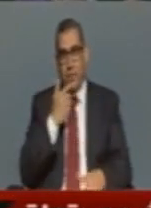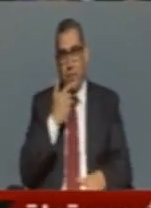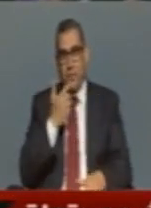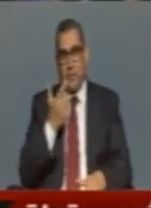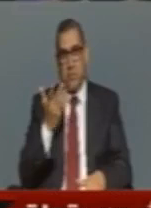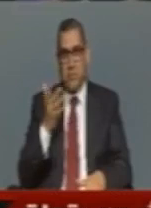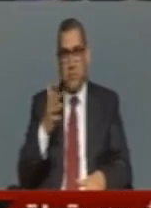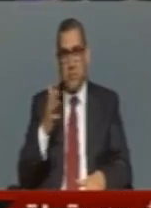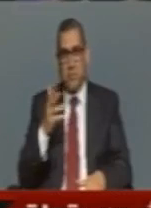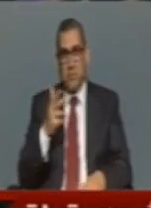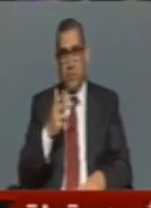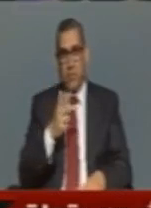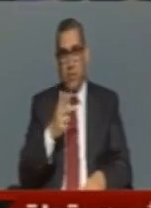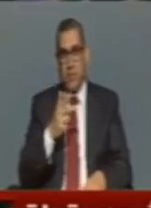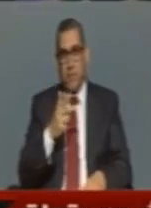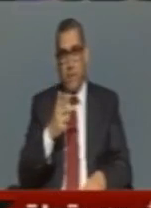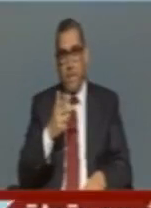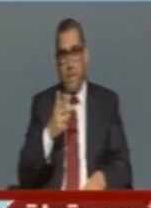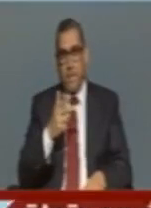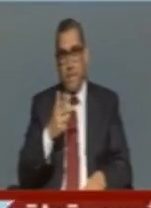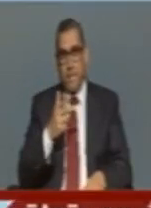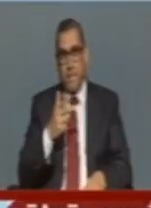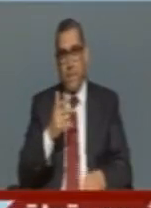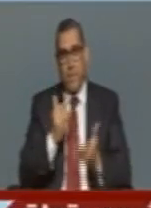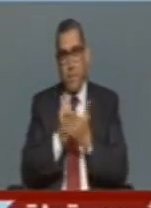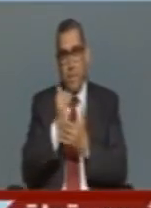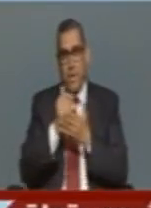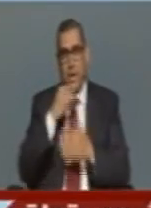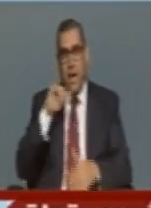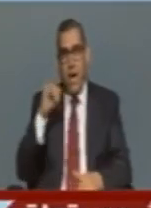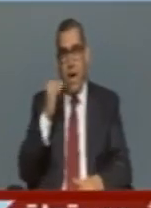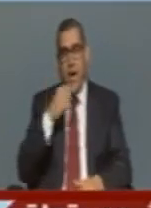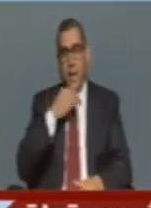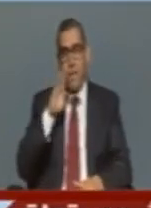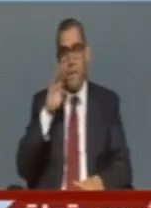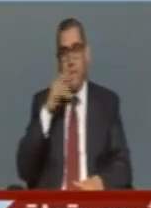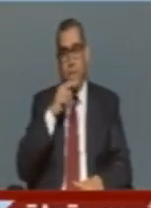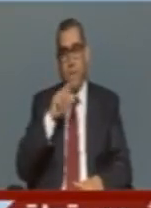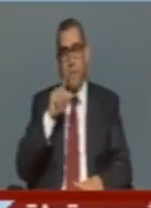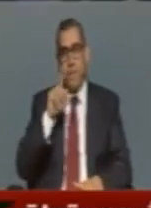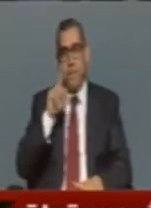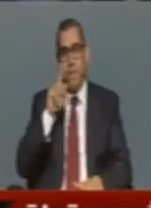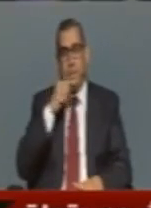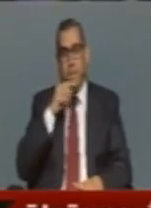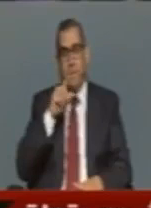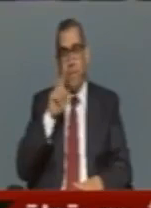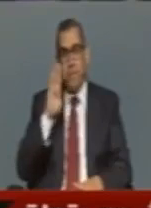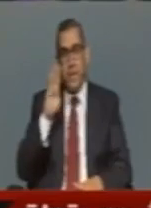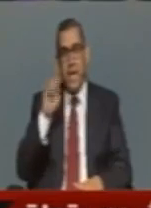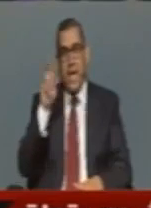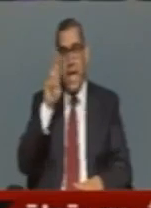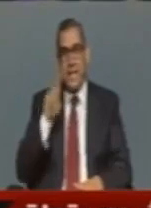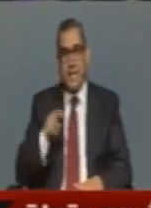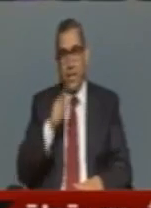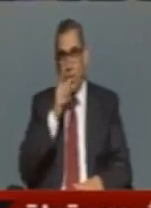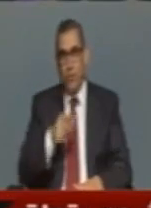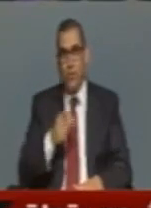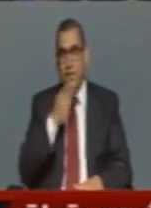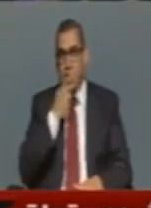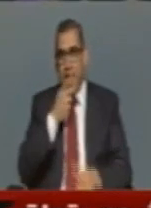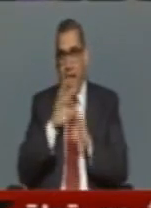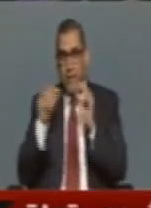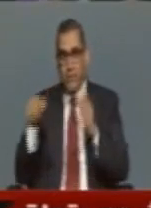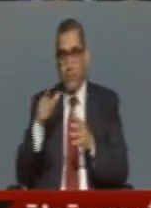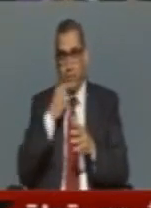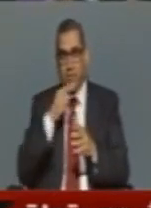منهم مدارس الاي بي اس ومدارس شوف انتوا عايزين ايه بس احنا المتكامله للغات في 3000 فصل